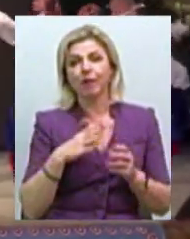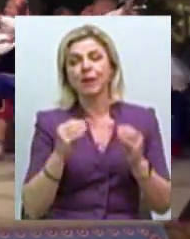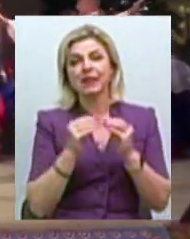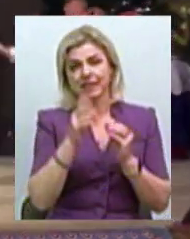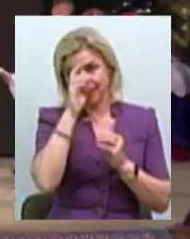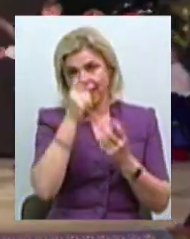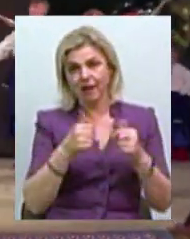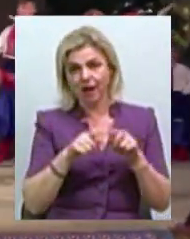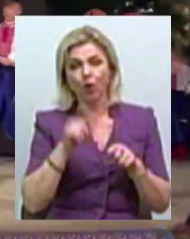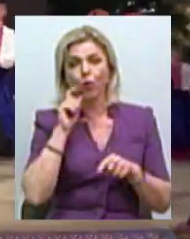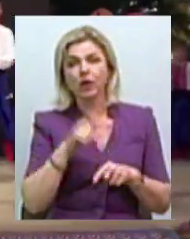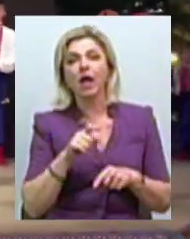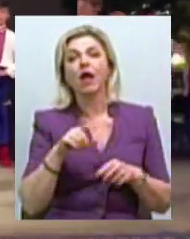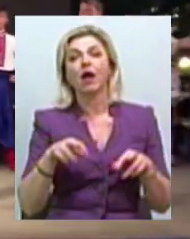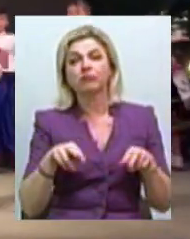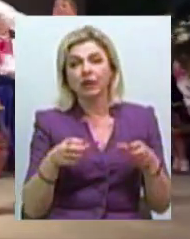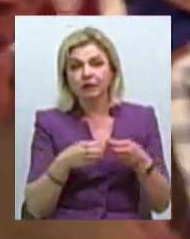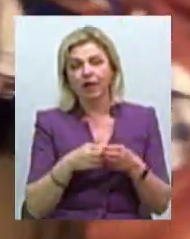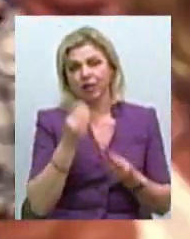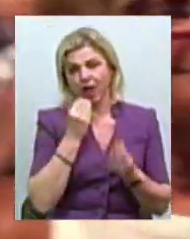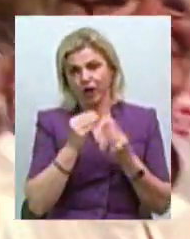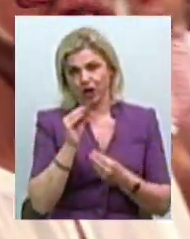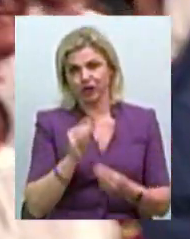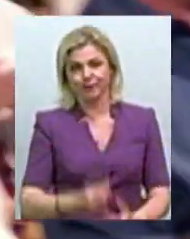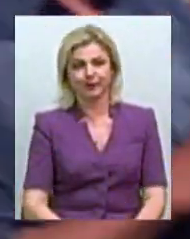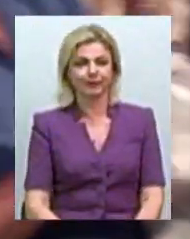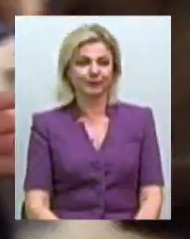країн. Український сувенір став найкращим.